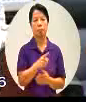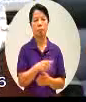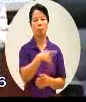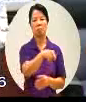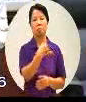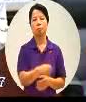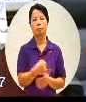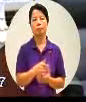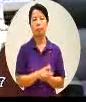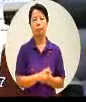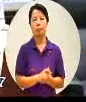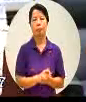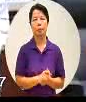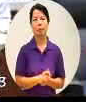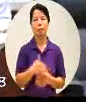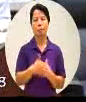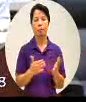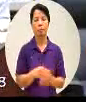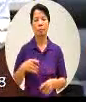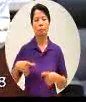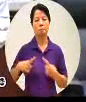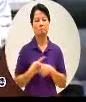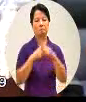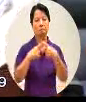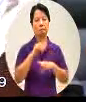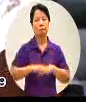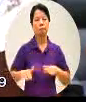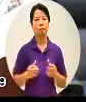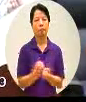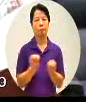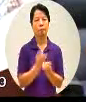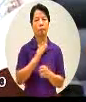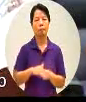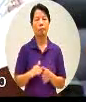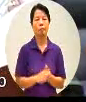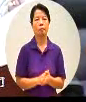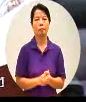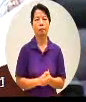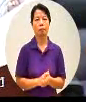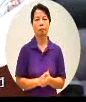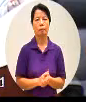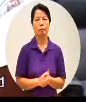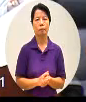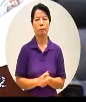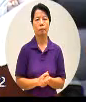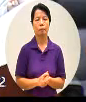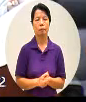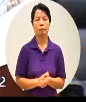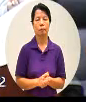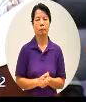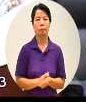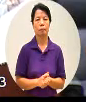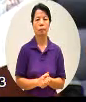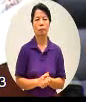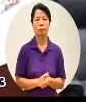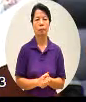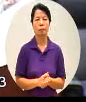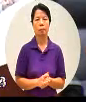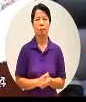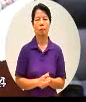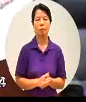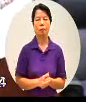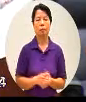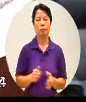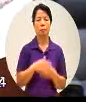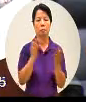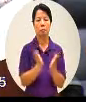歹都偌歹，班级斗争，这产生的问题。唔是你看会到的呢？啊，